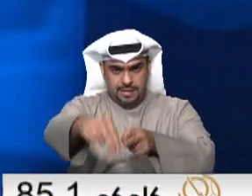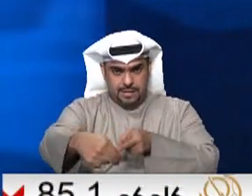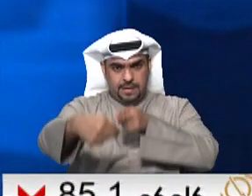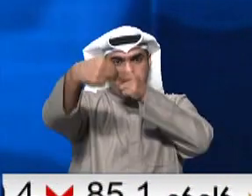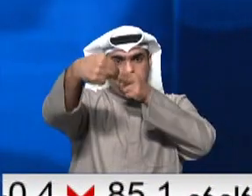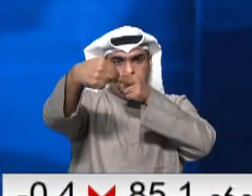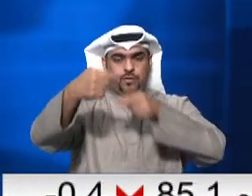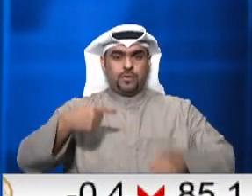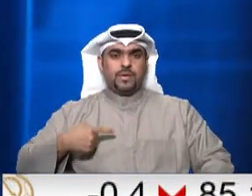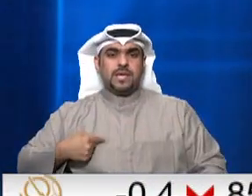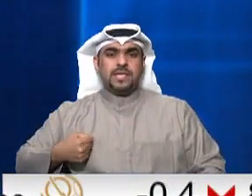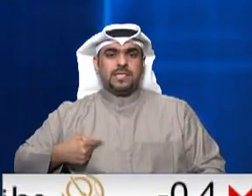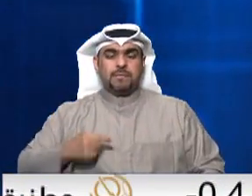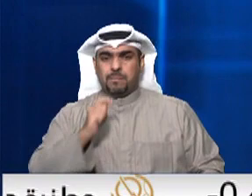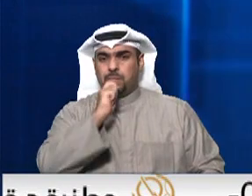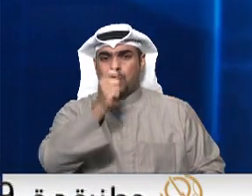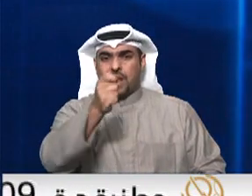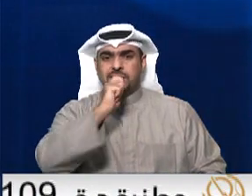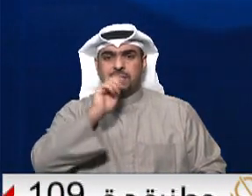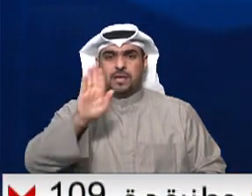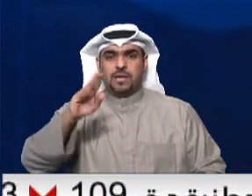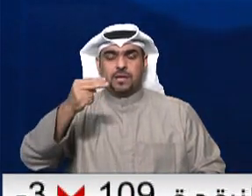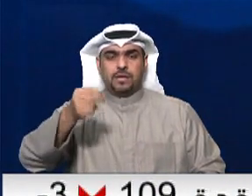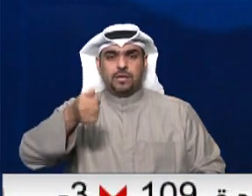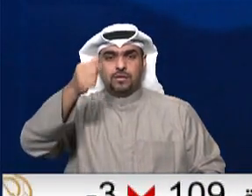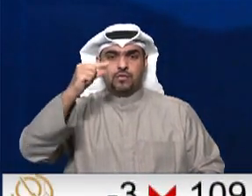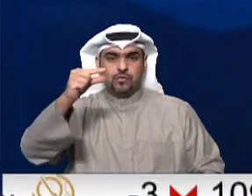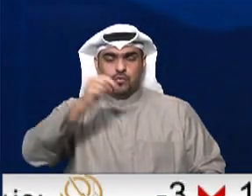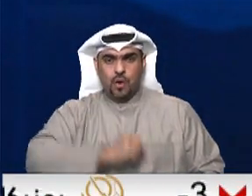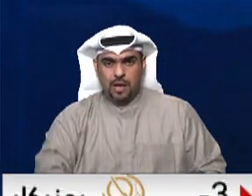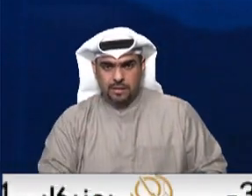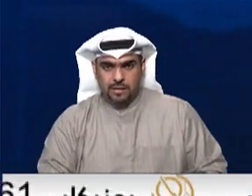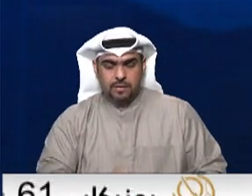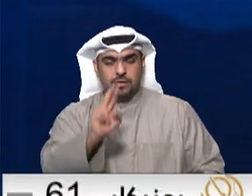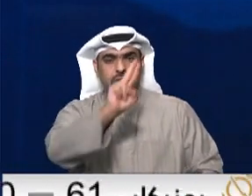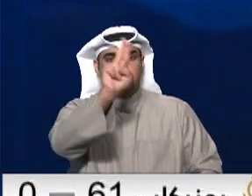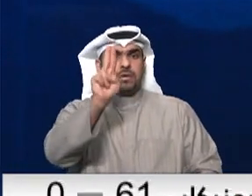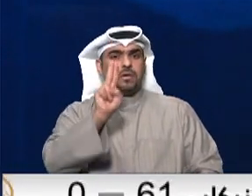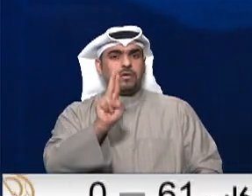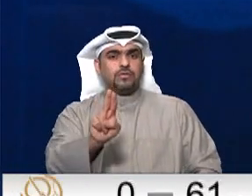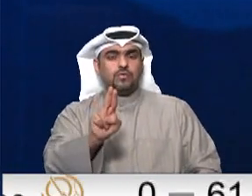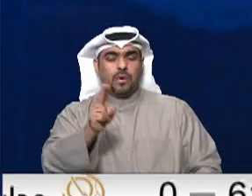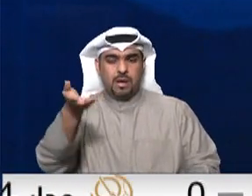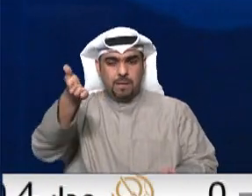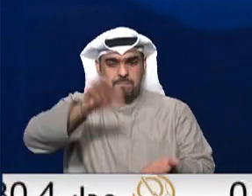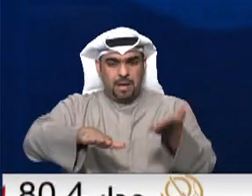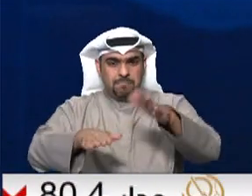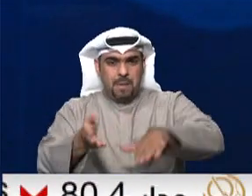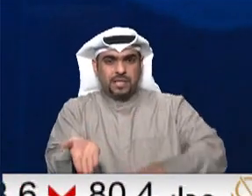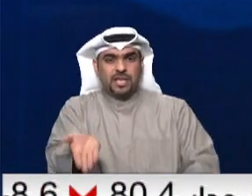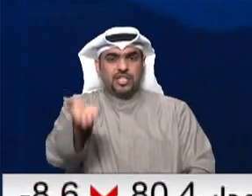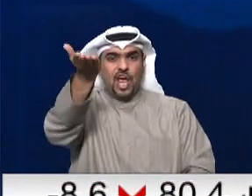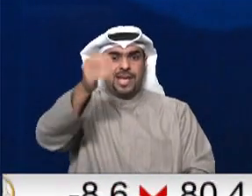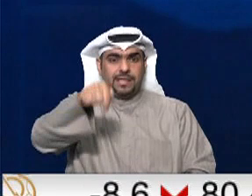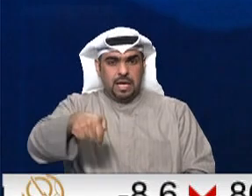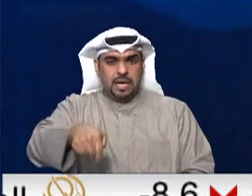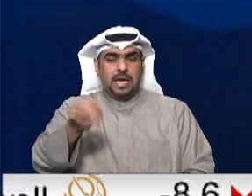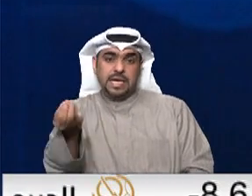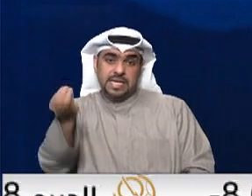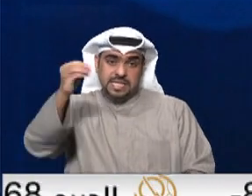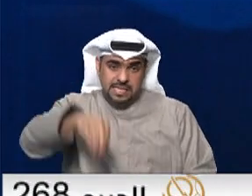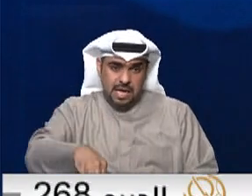الإمام. سعاد، أهلا ومرحبا بك. أعداد الشهداء في ارتفاع في غزة المنكوبة، كذلك في